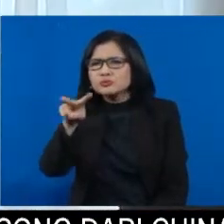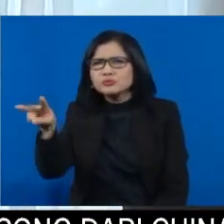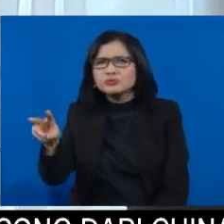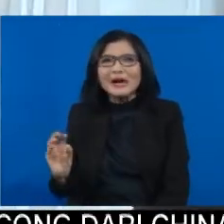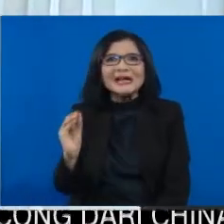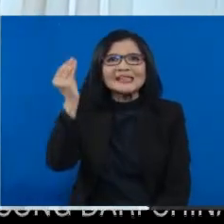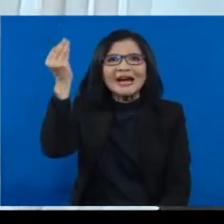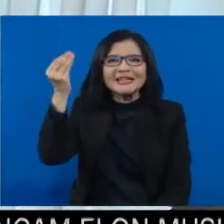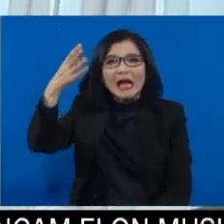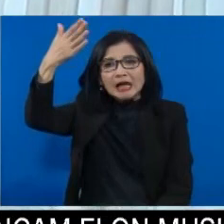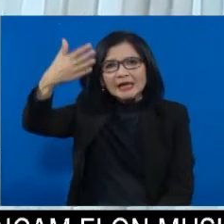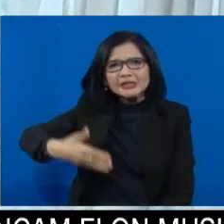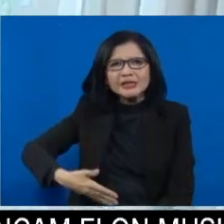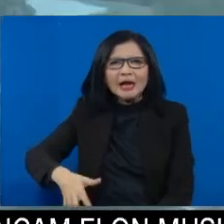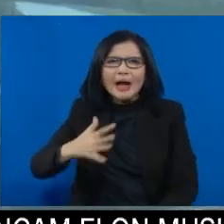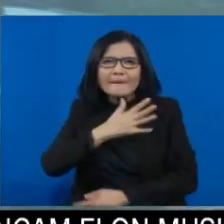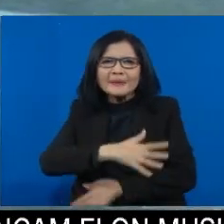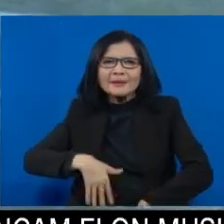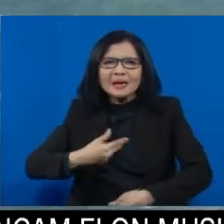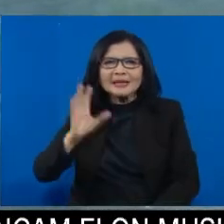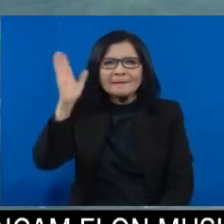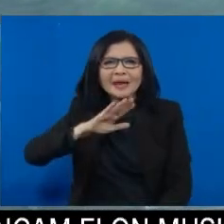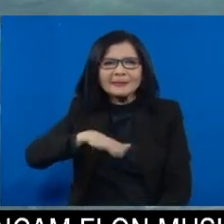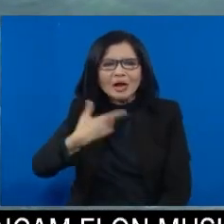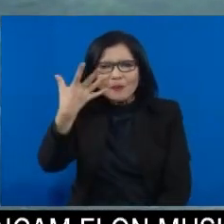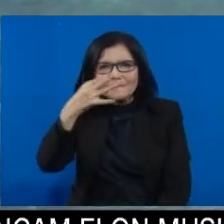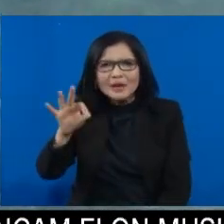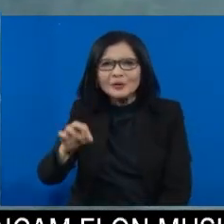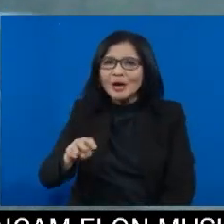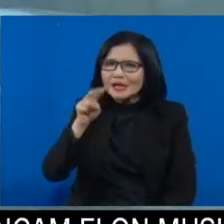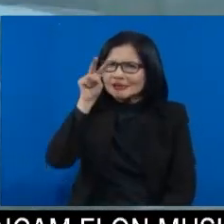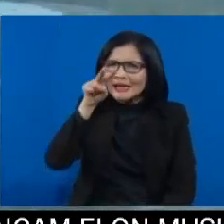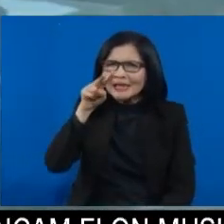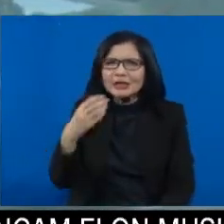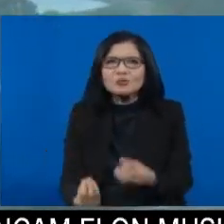jendela kamar dan menikmati malam tahun baru dengan menyaksikan pesta kembang api.